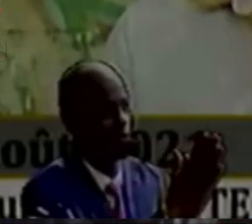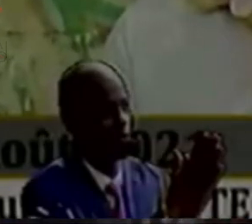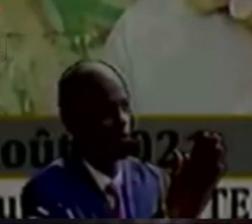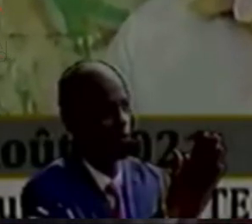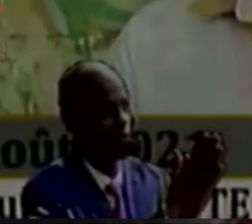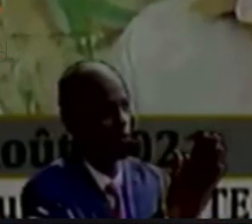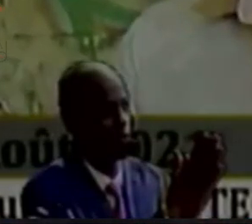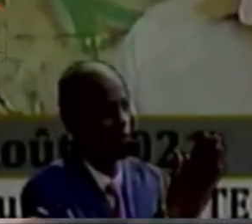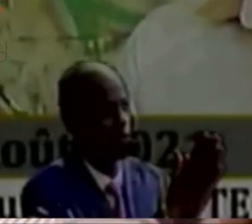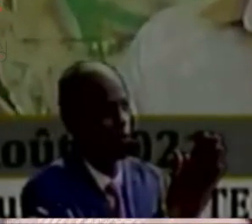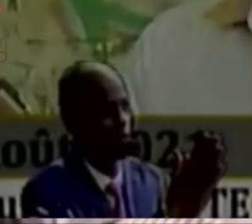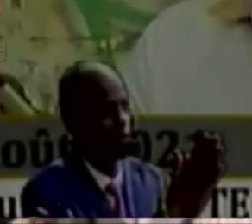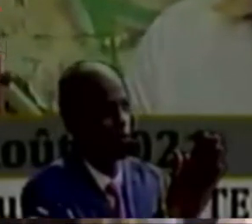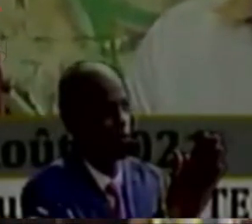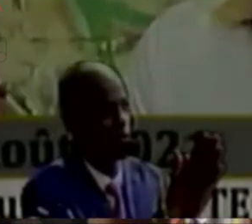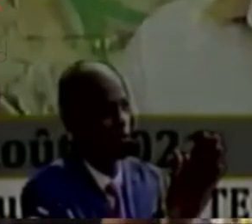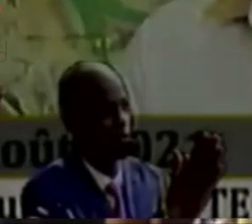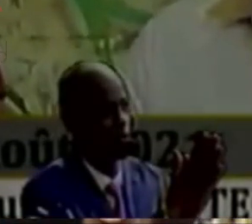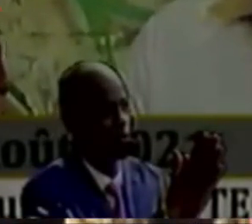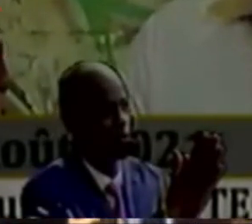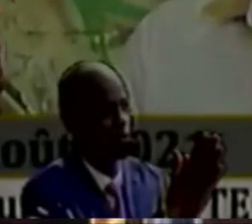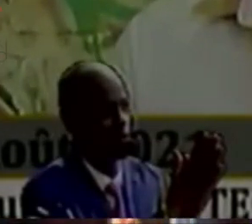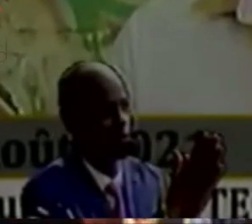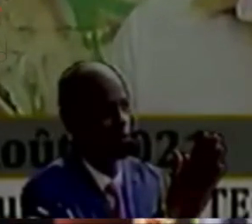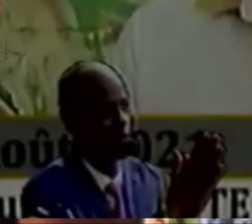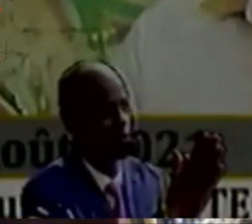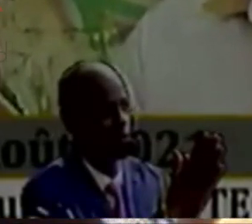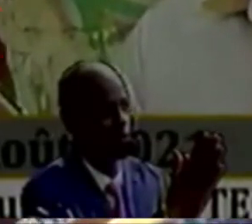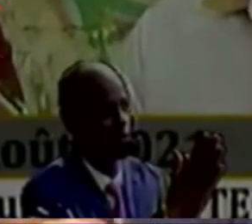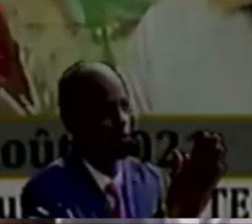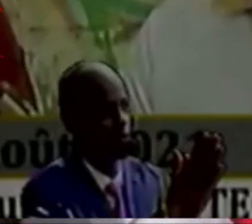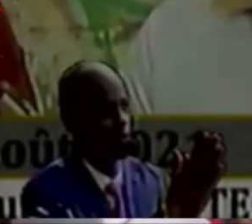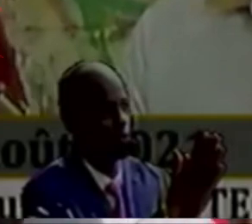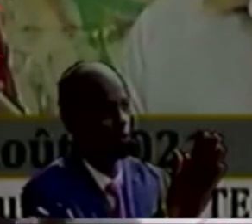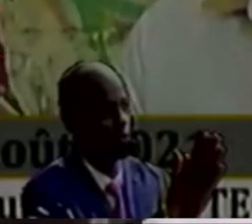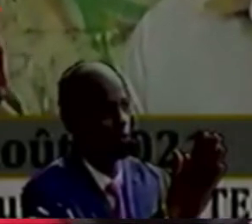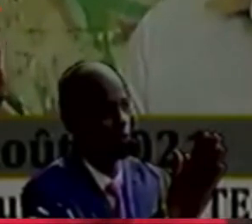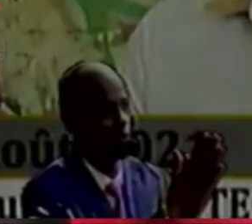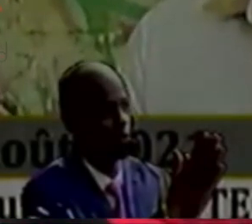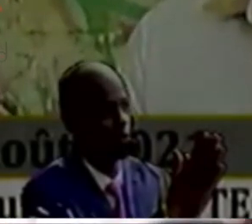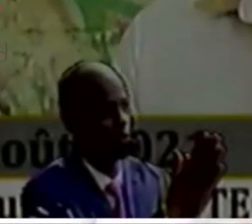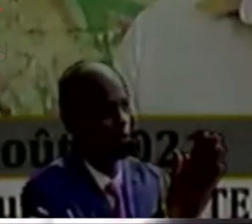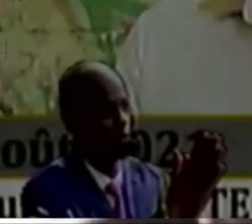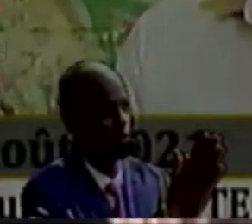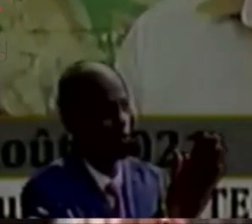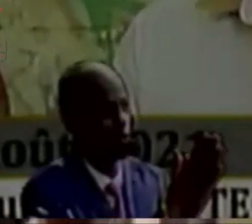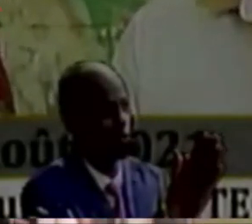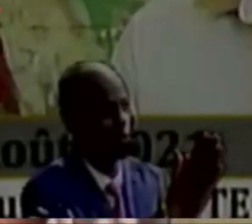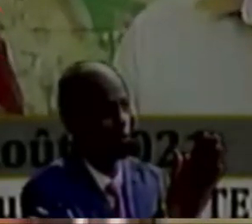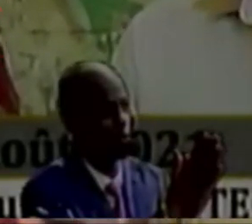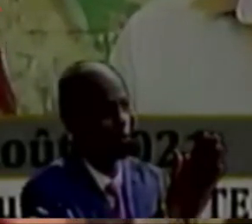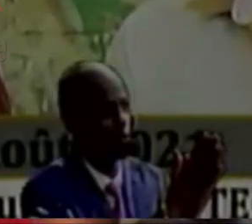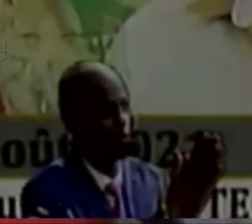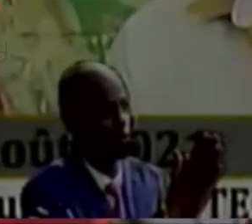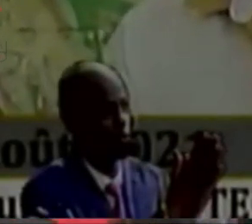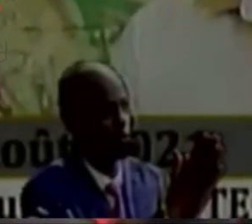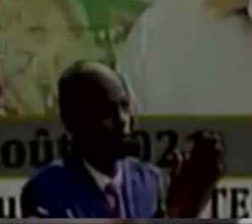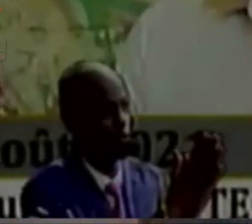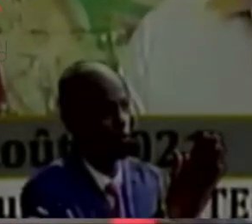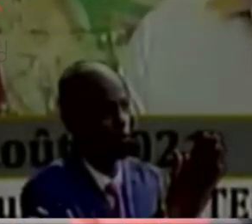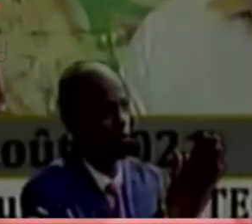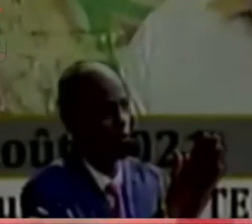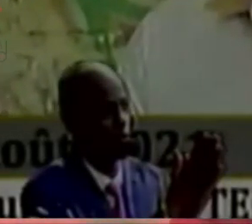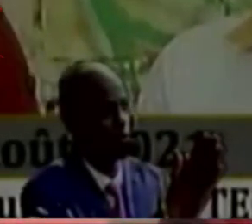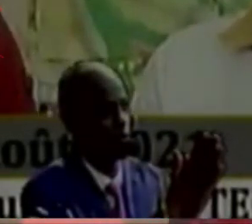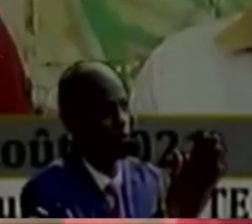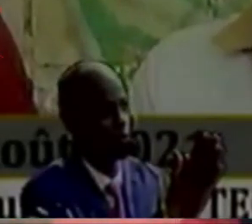peine 230 ans, garder l'État peigné, et que nous avons une zone historique, eh bien, nous avons demandé c'est quoi avec l'État central pour nous permettre d'ouvrir